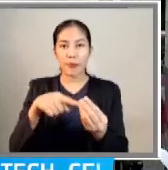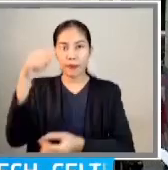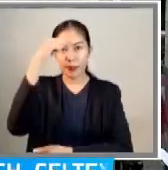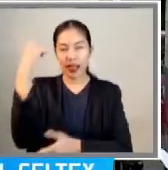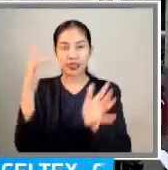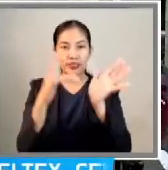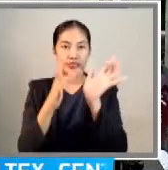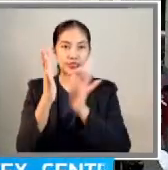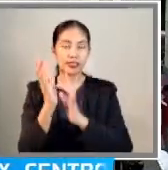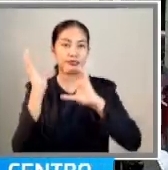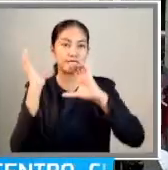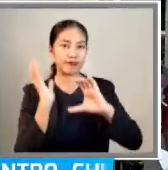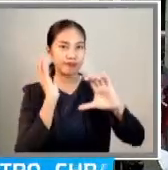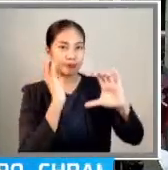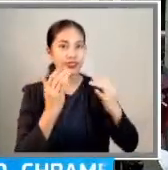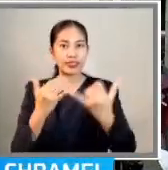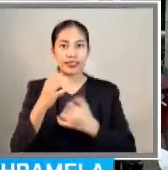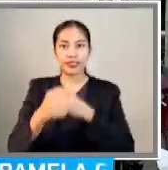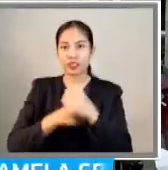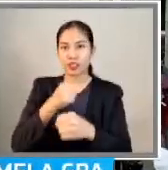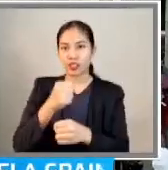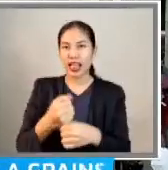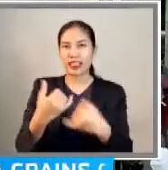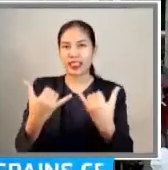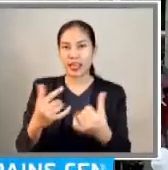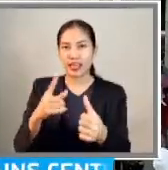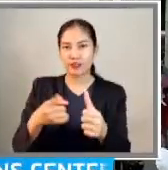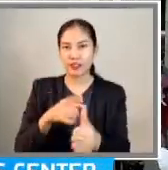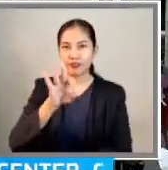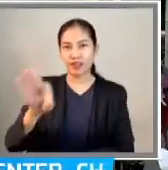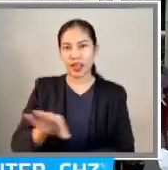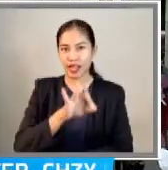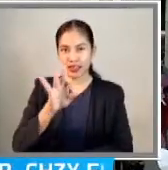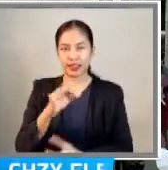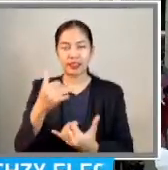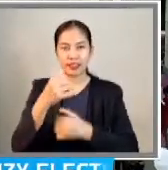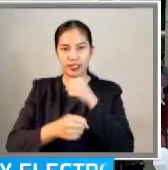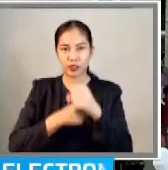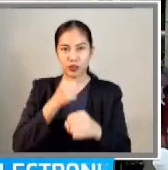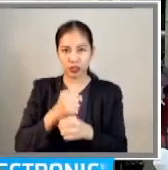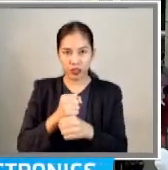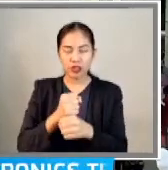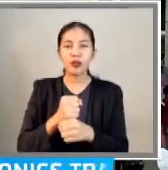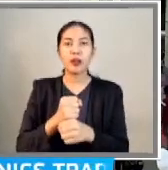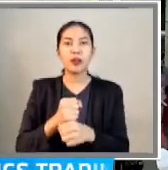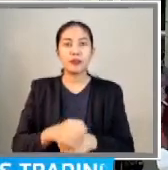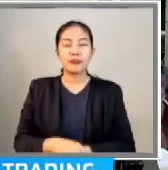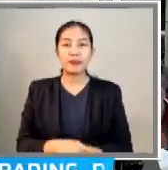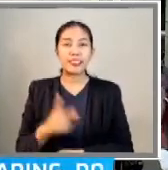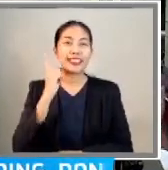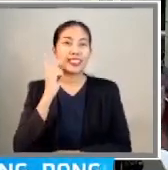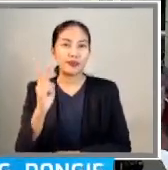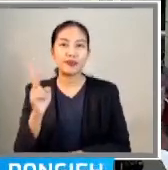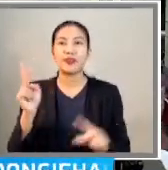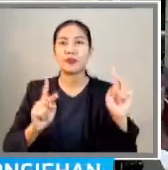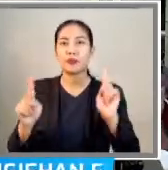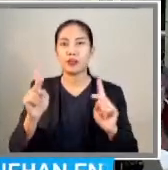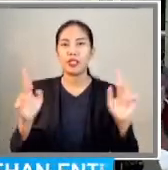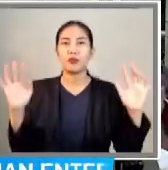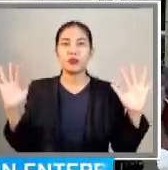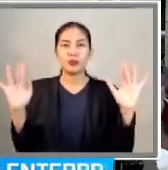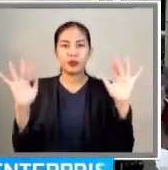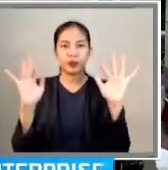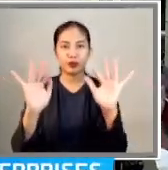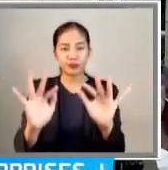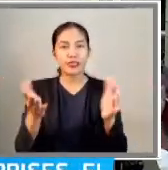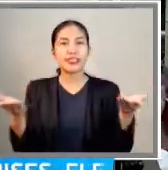ngayong First Friday ay ramdam na ng mga Hijos del Nazareno itong dagsa o bulto ng mga deboto na nagtutungo ngayon dito